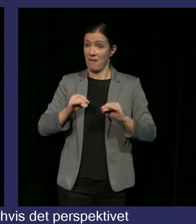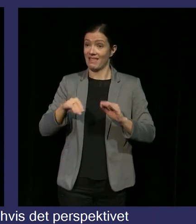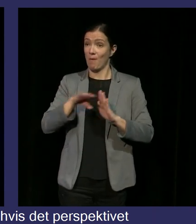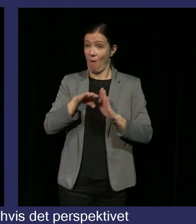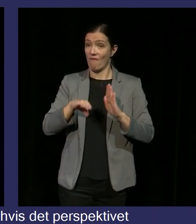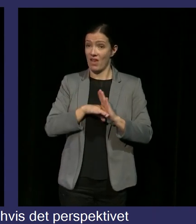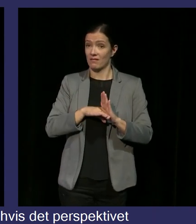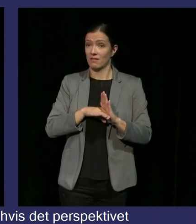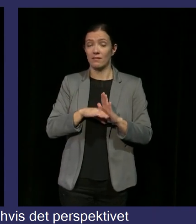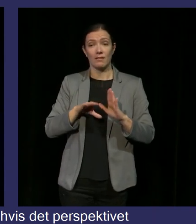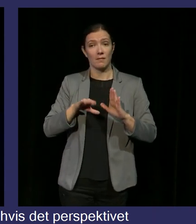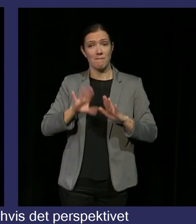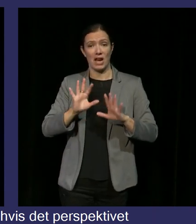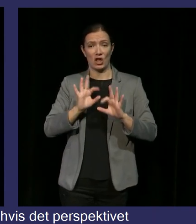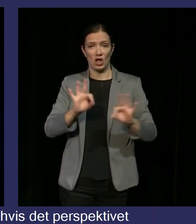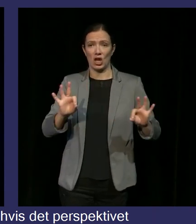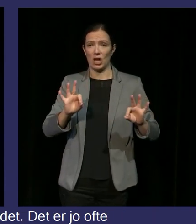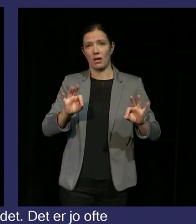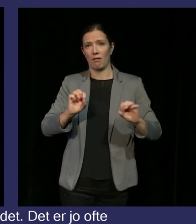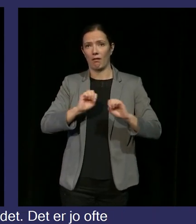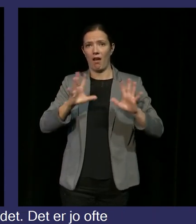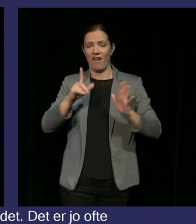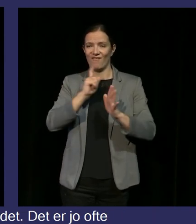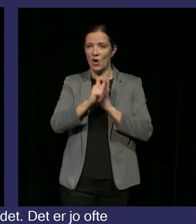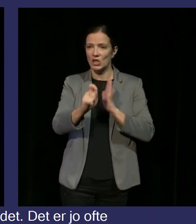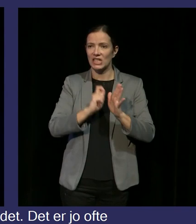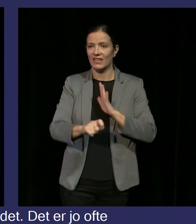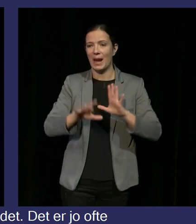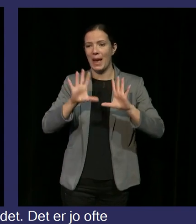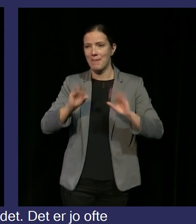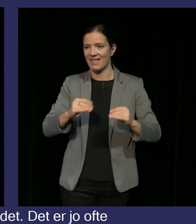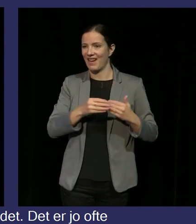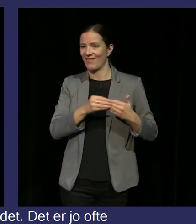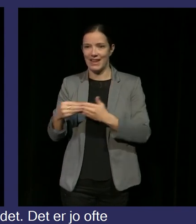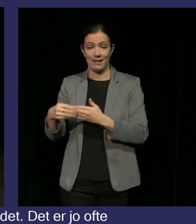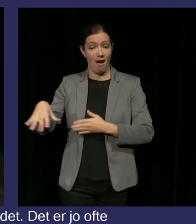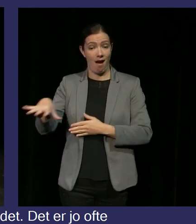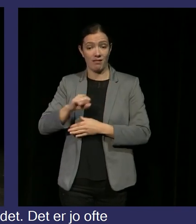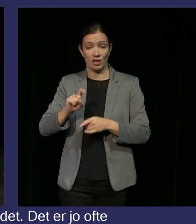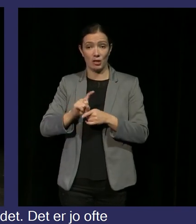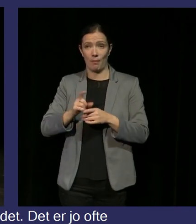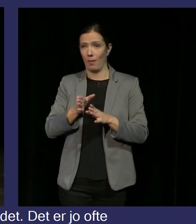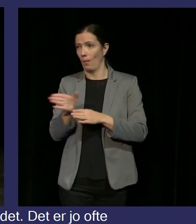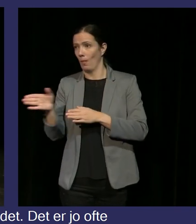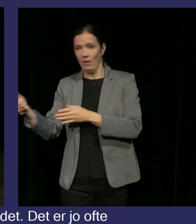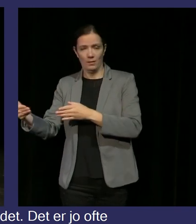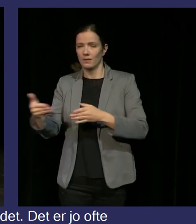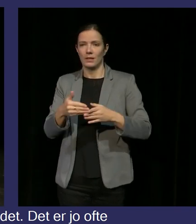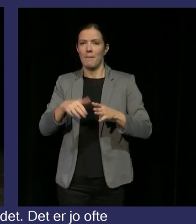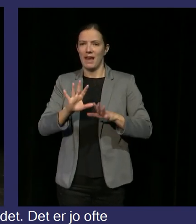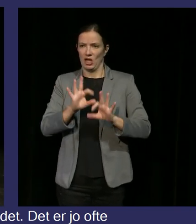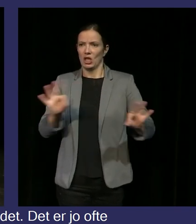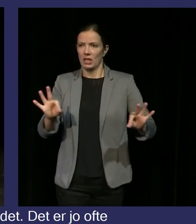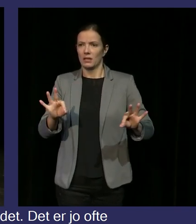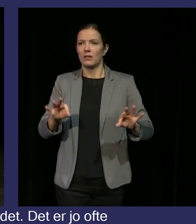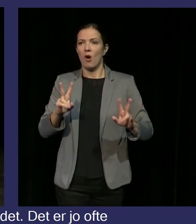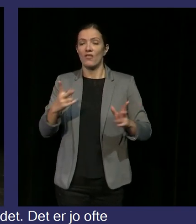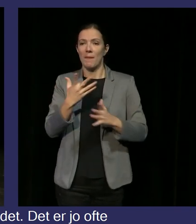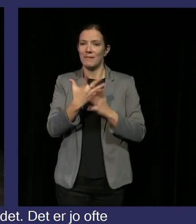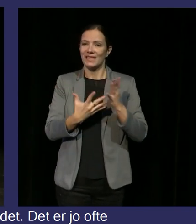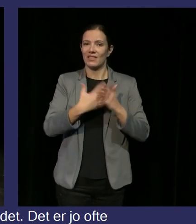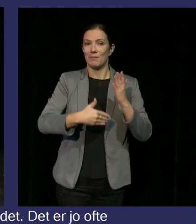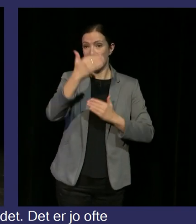lover. Vi får tydeligere og klarere forskrifter. Vi får bedre veiledere og alt som avledet. Og det jo ofte det som beskrives på nettsider